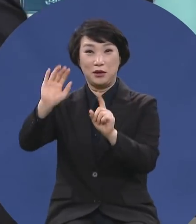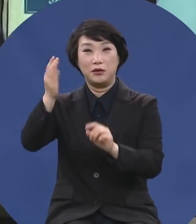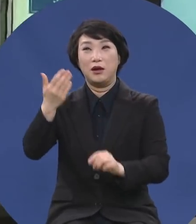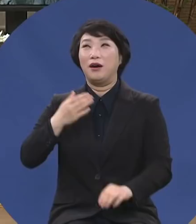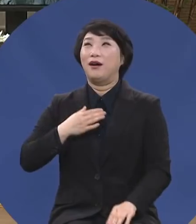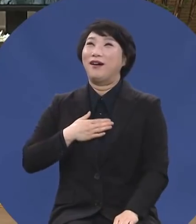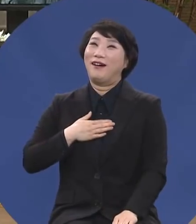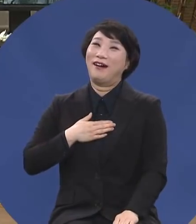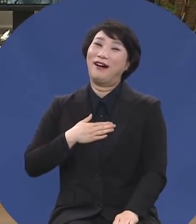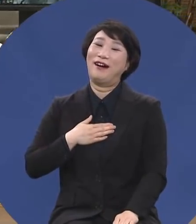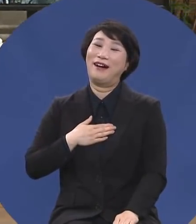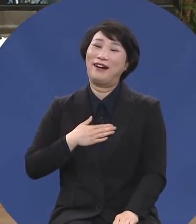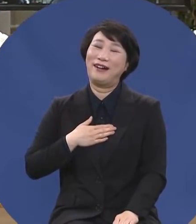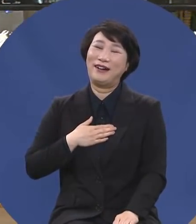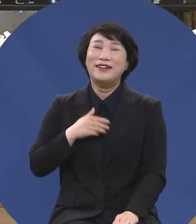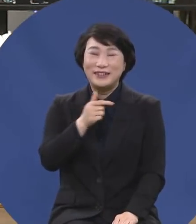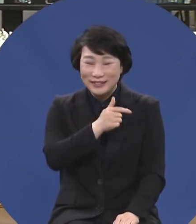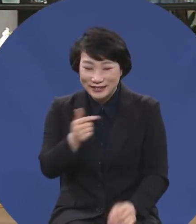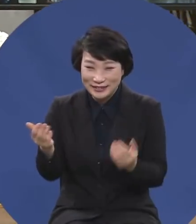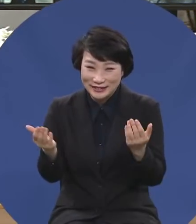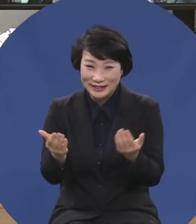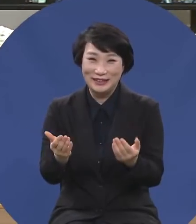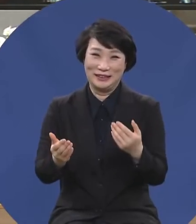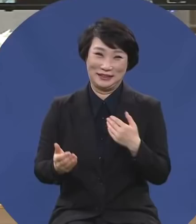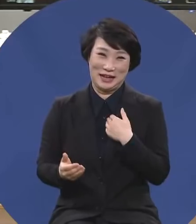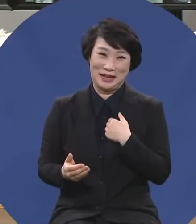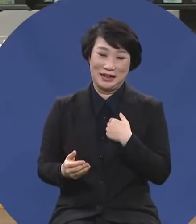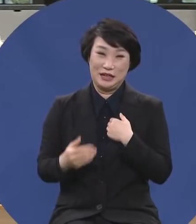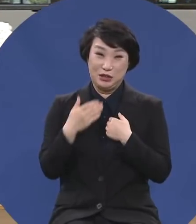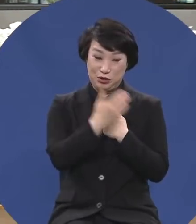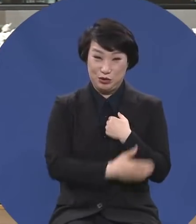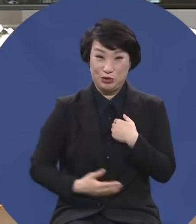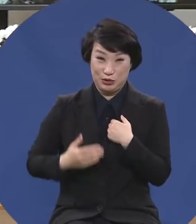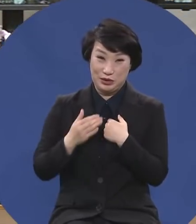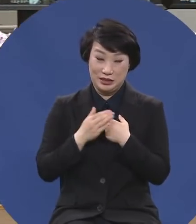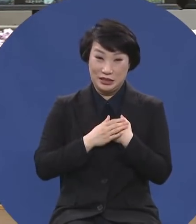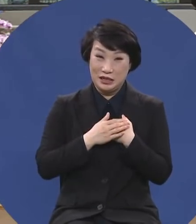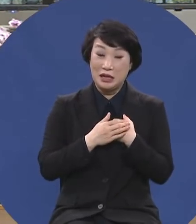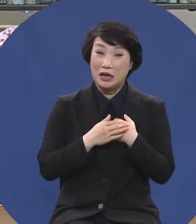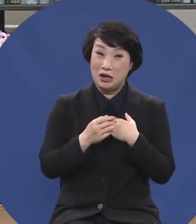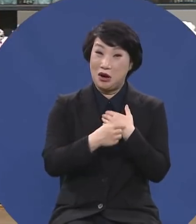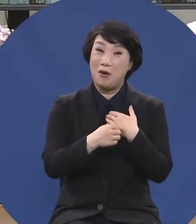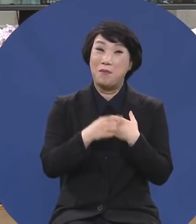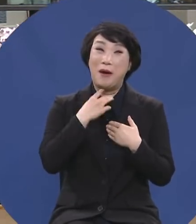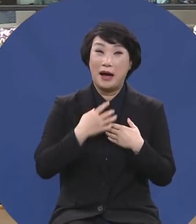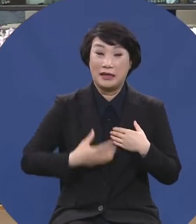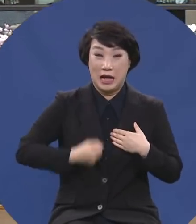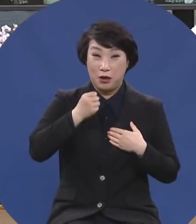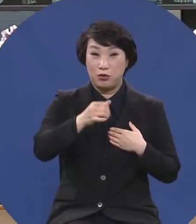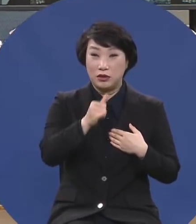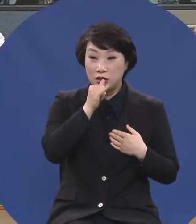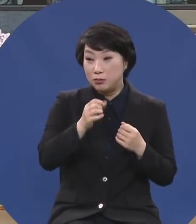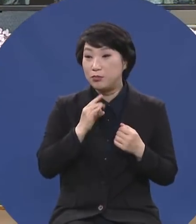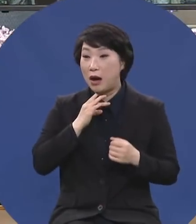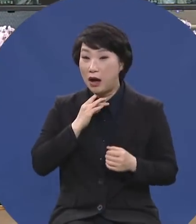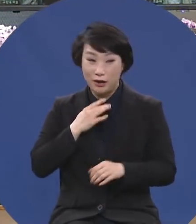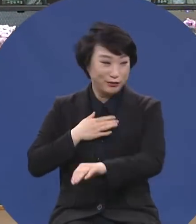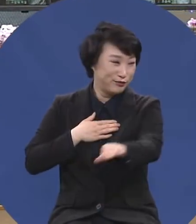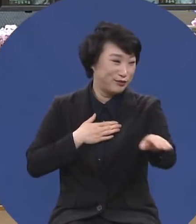하는 이 어마어마한 사건, 육신이라는 껍데기만 입고 있을 뿐이지